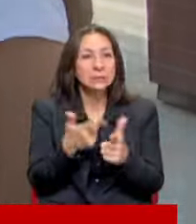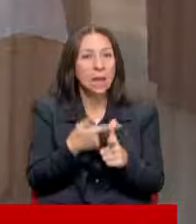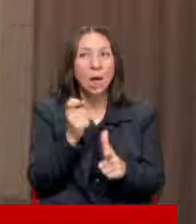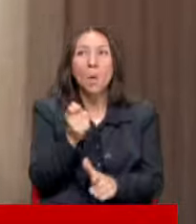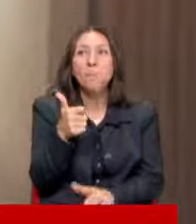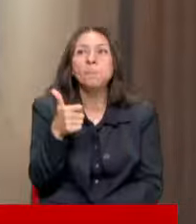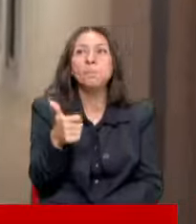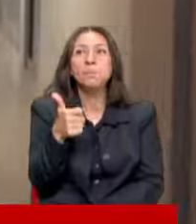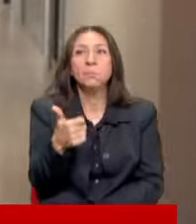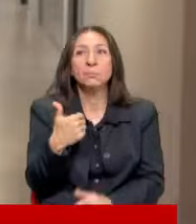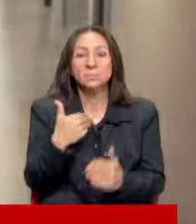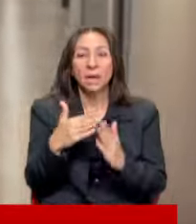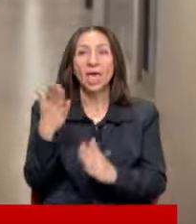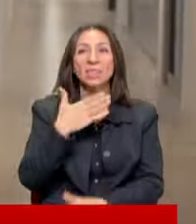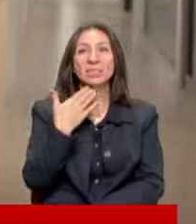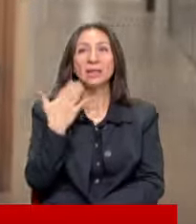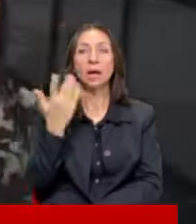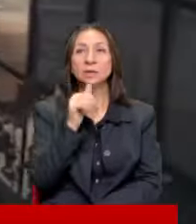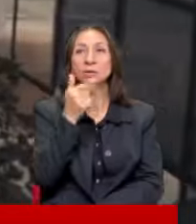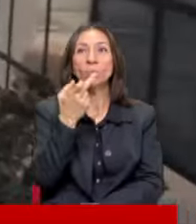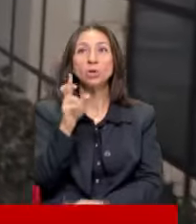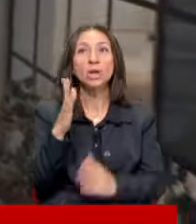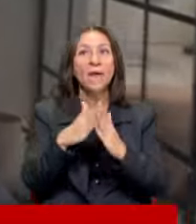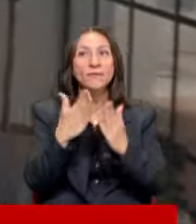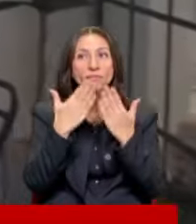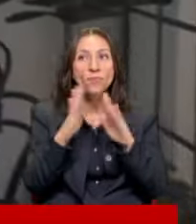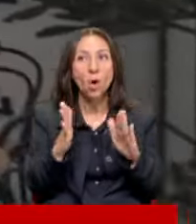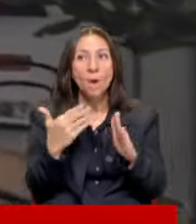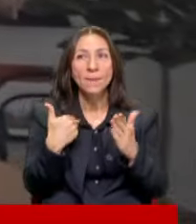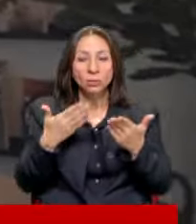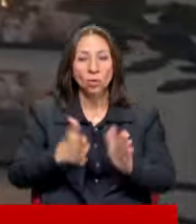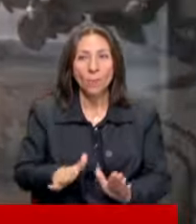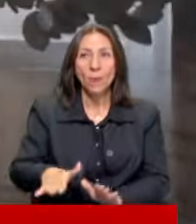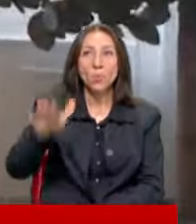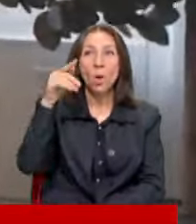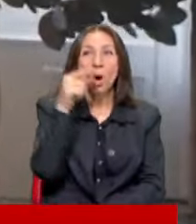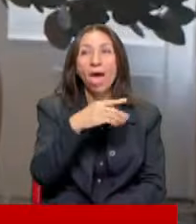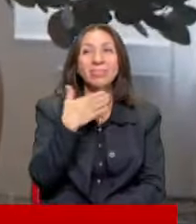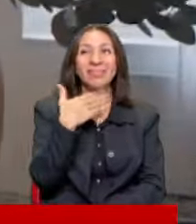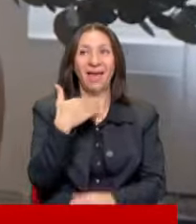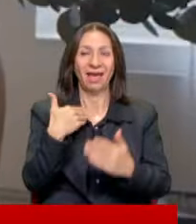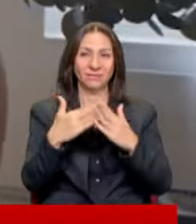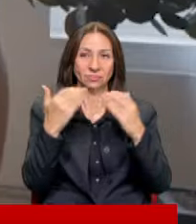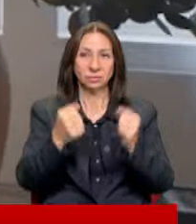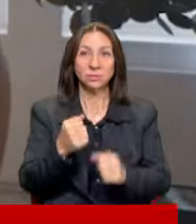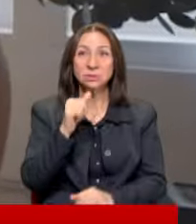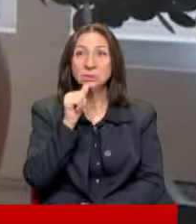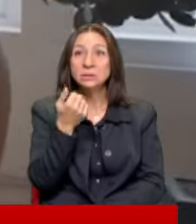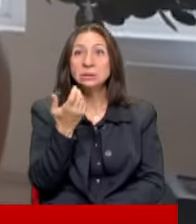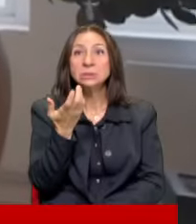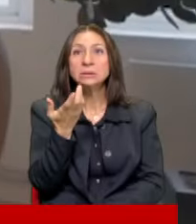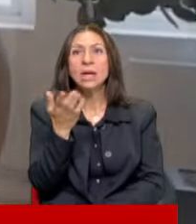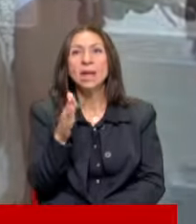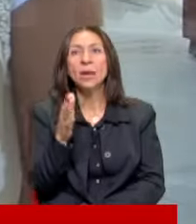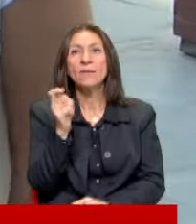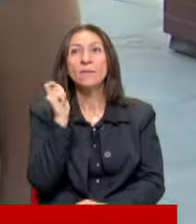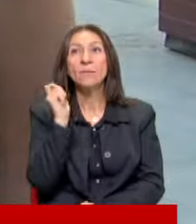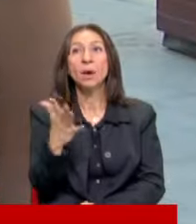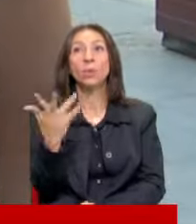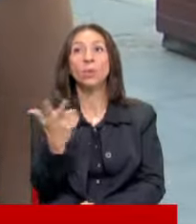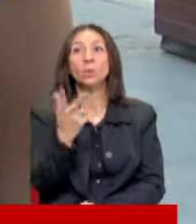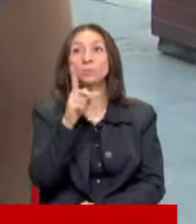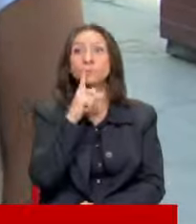kiralar Mesela bizim orada etilerde de hiç boş daire yok Ben doğma büyüme oralıyım Hani hiç ederi olmayacak fiyatlar